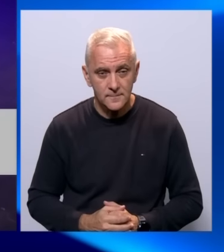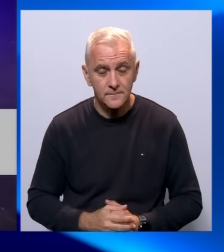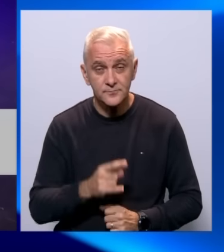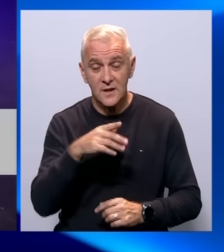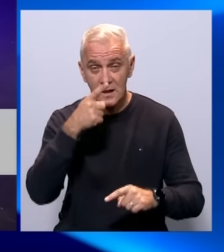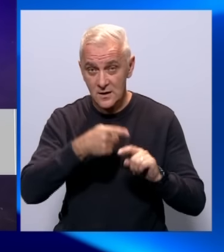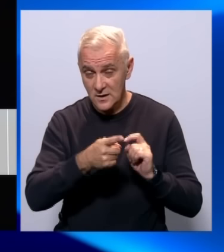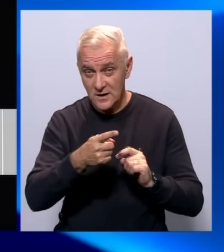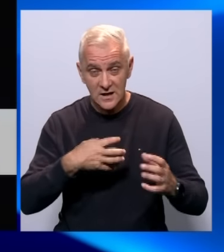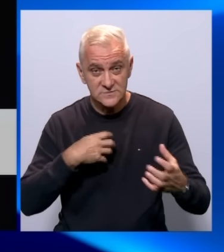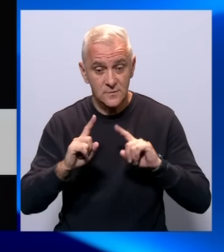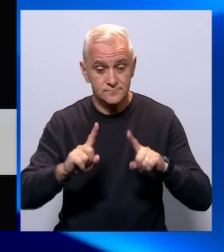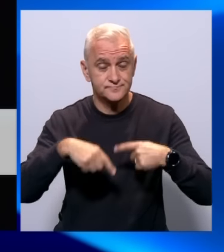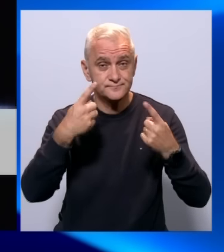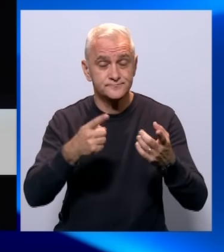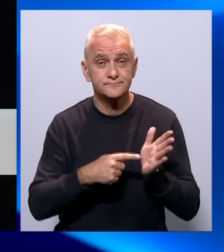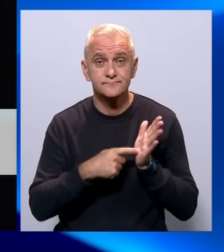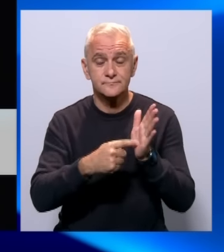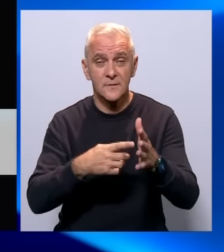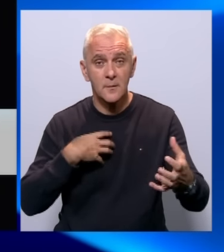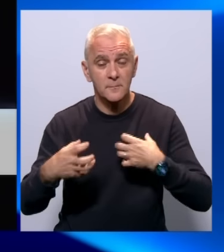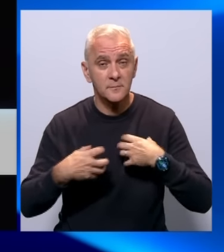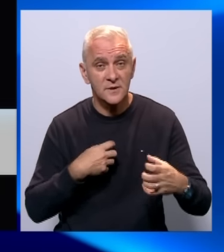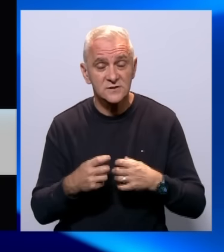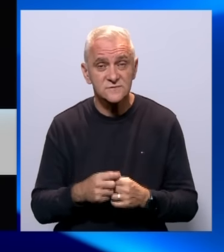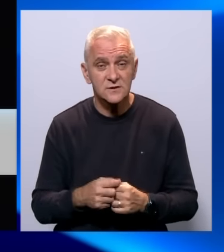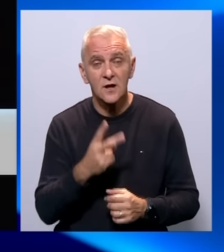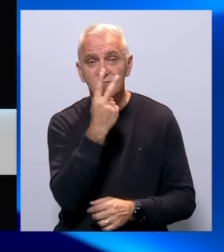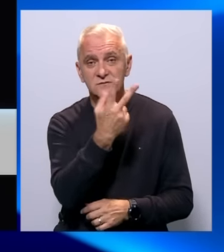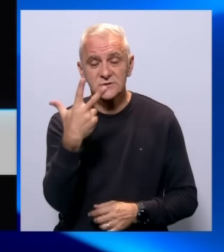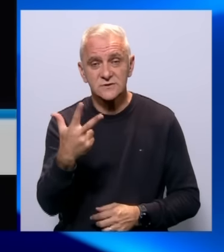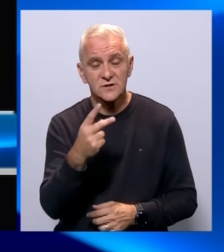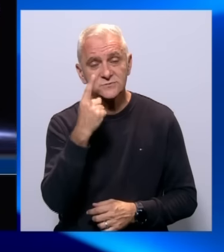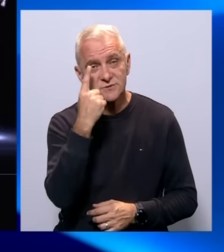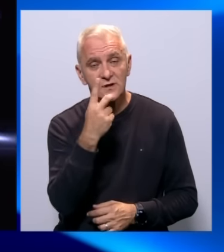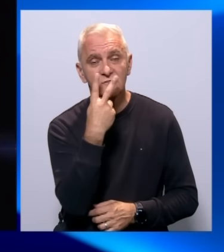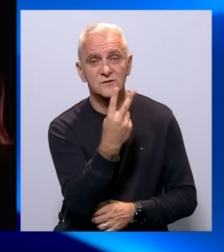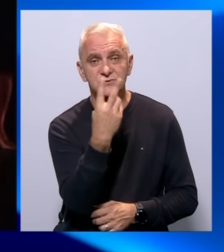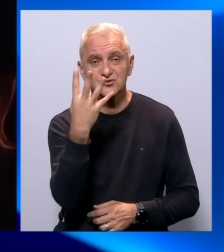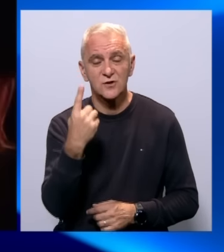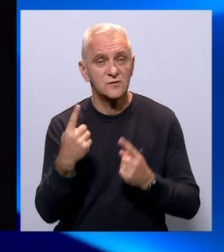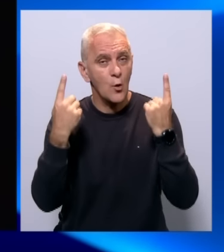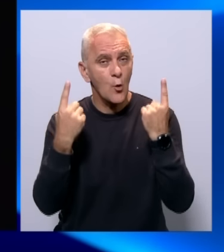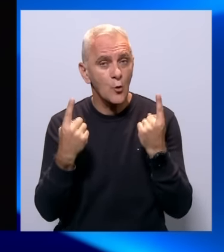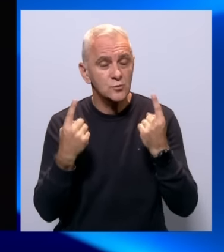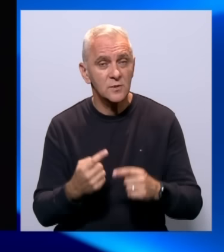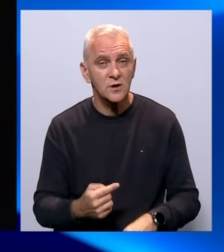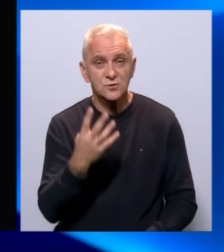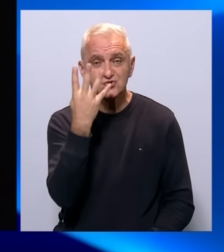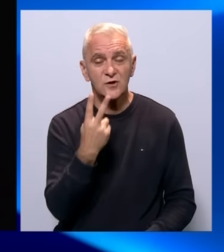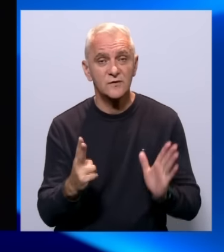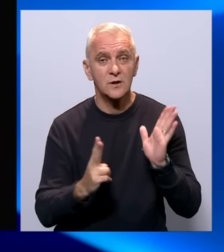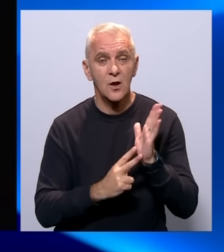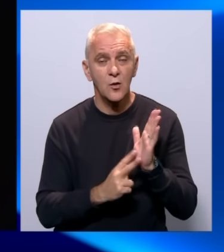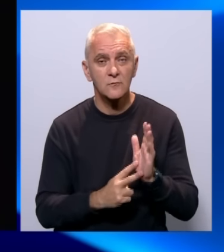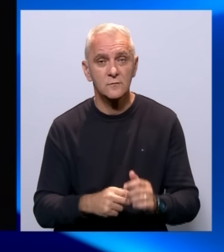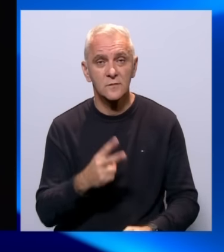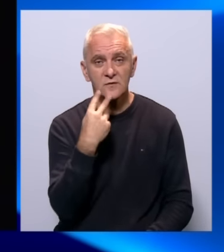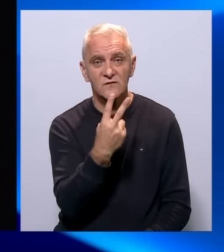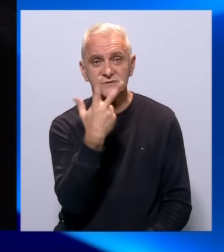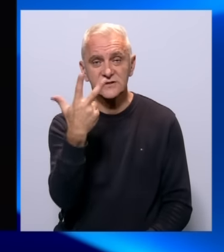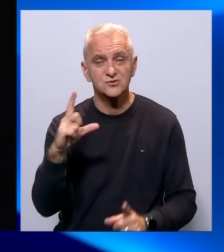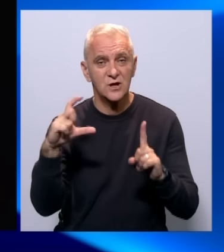preizvedbi, naredna izvođenja predstave Uhvati zeca su 23. i 24. oktobar, 4. novembar i